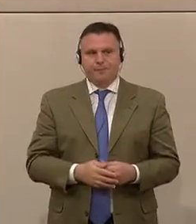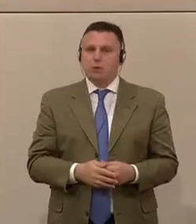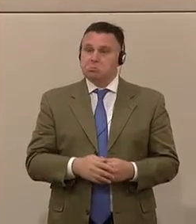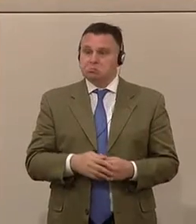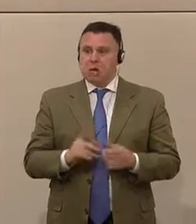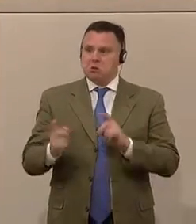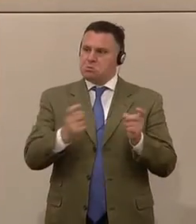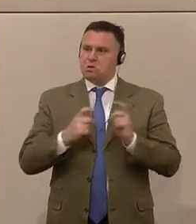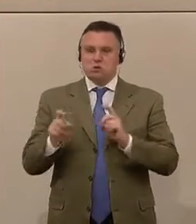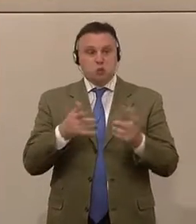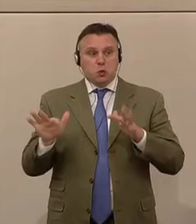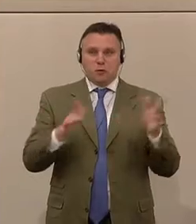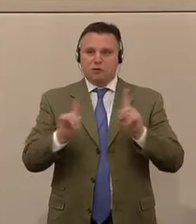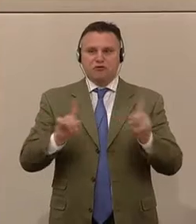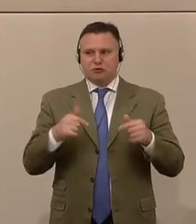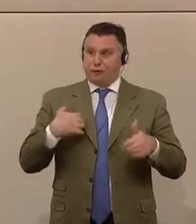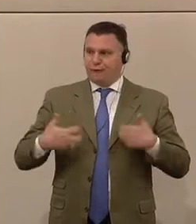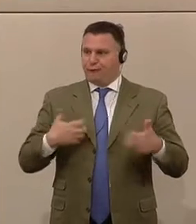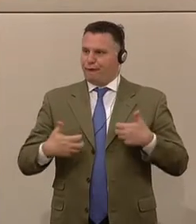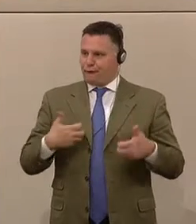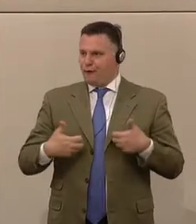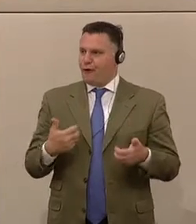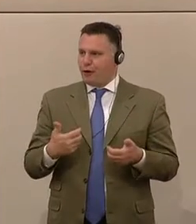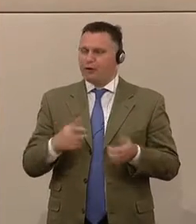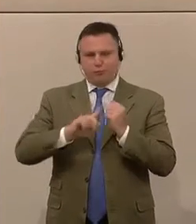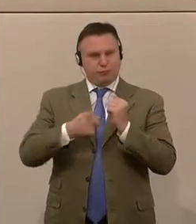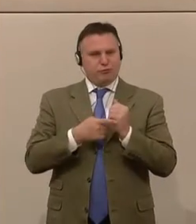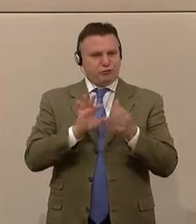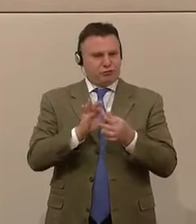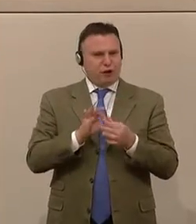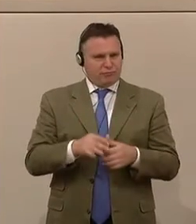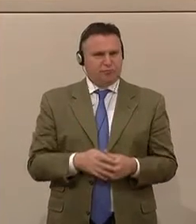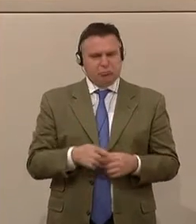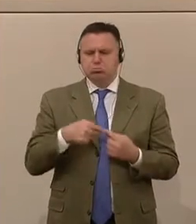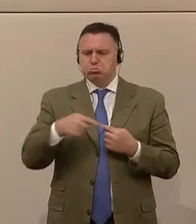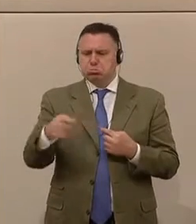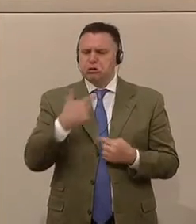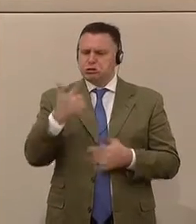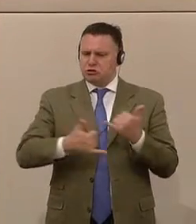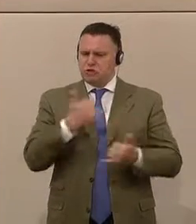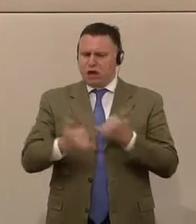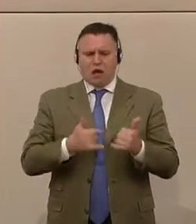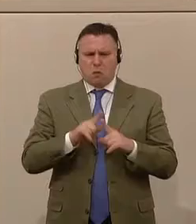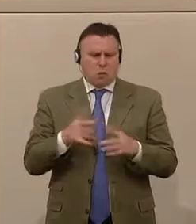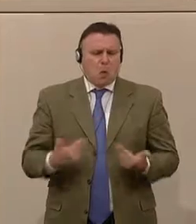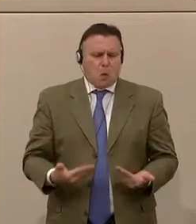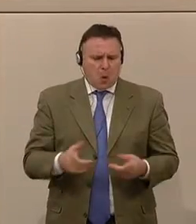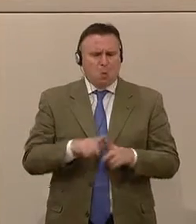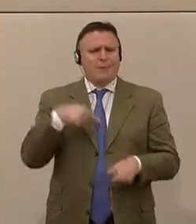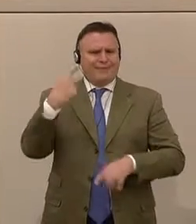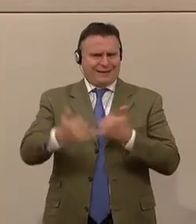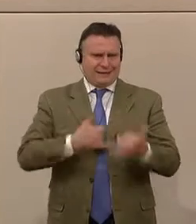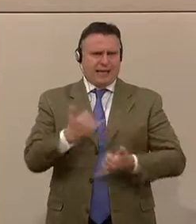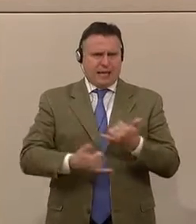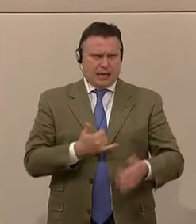sehr lebhafte Debatte heute im Hohen Haus über das Budget der nächsten zwei Jahre oder des heurigen Jahres und des nächsten